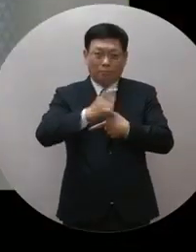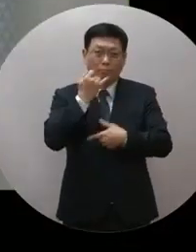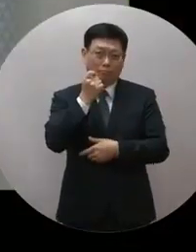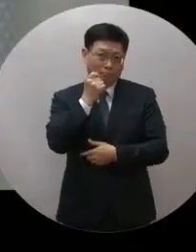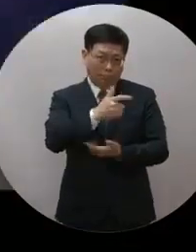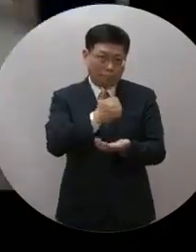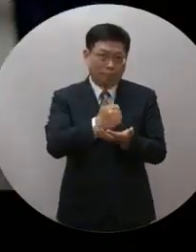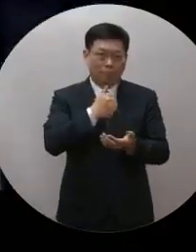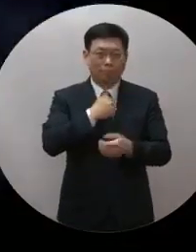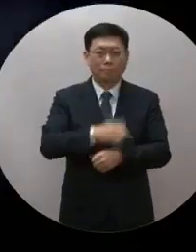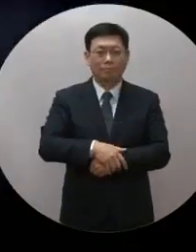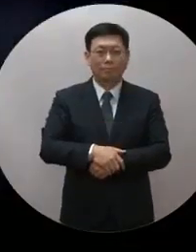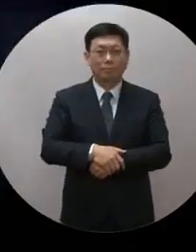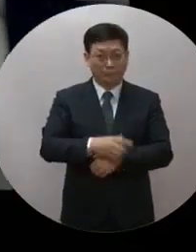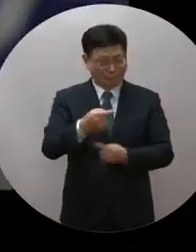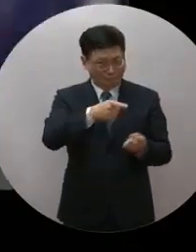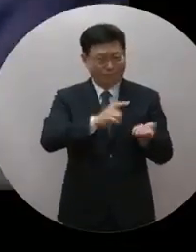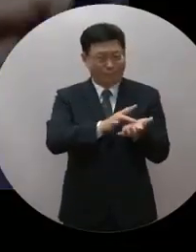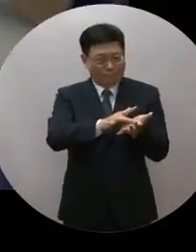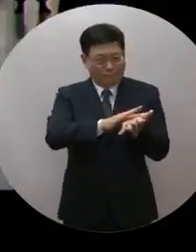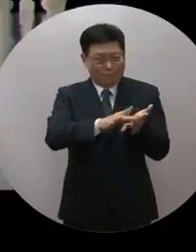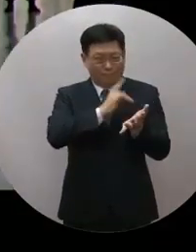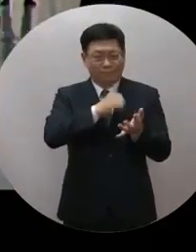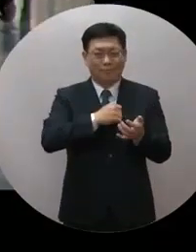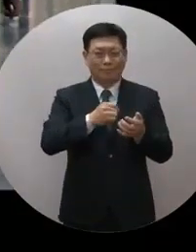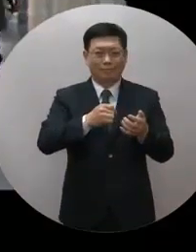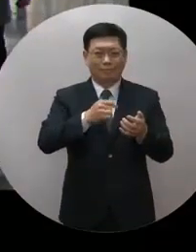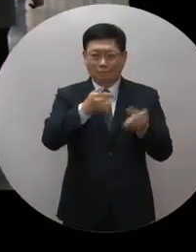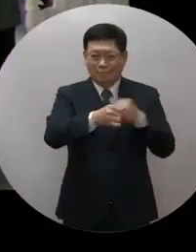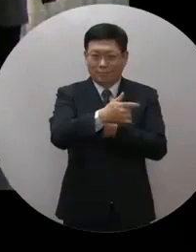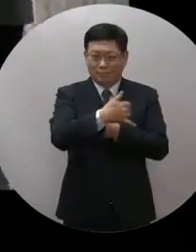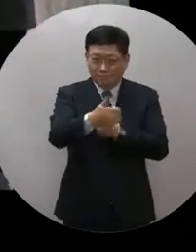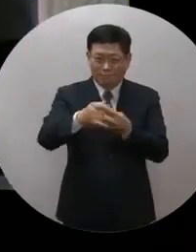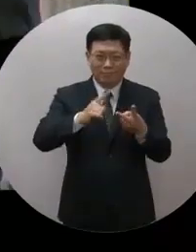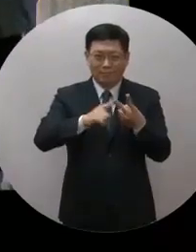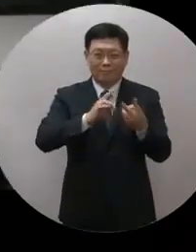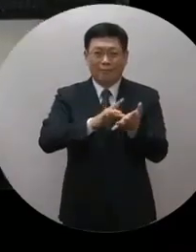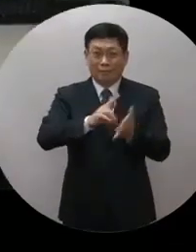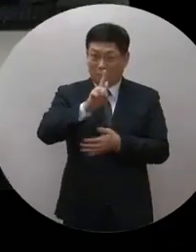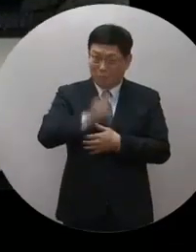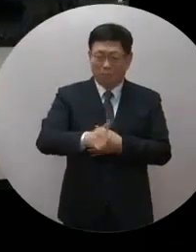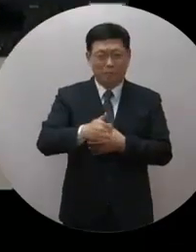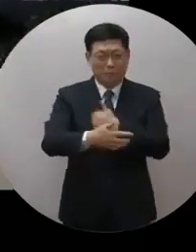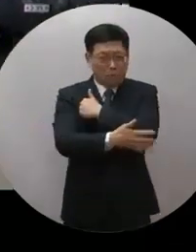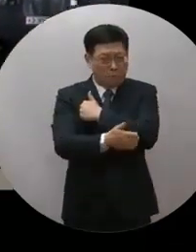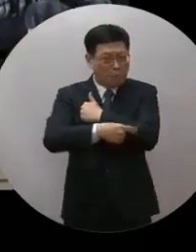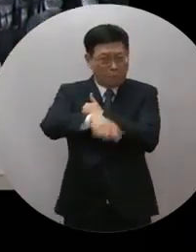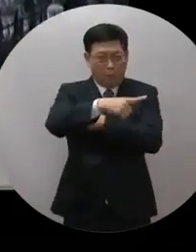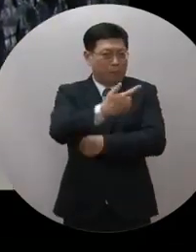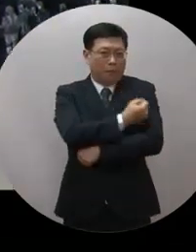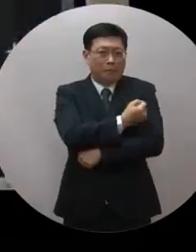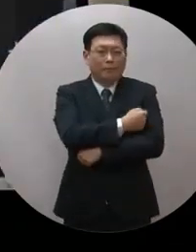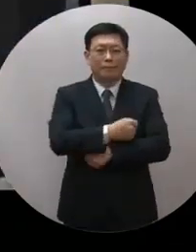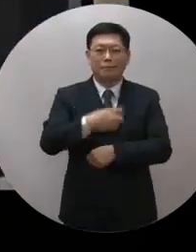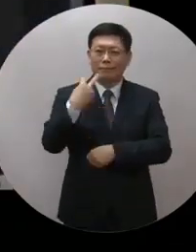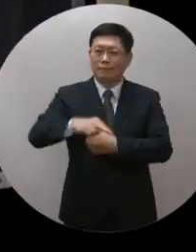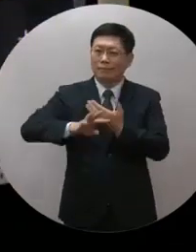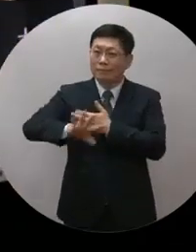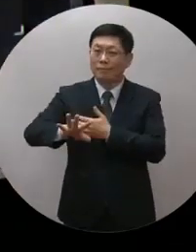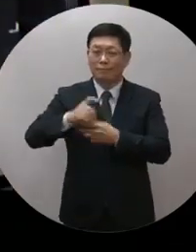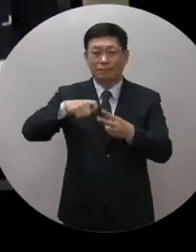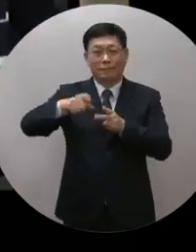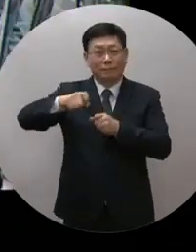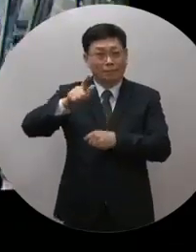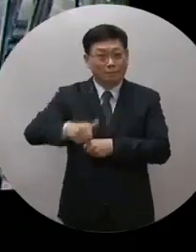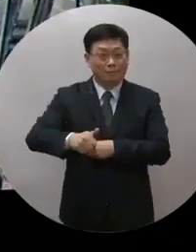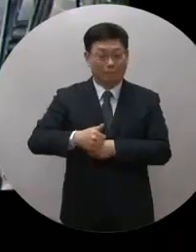能买到口罩的药师、药生和药局工作同仁，更有很多工